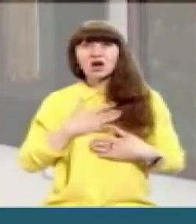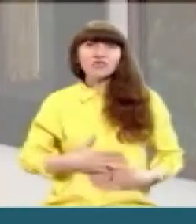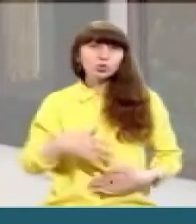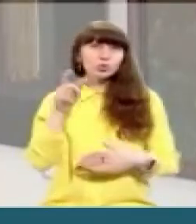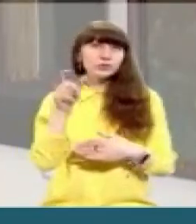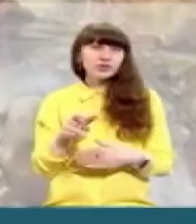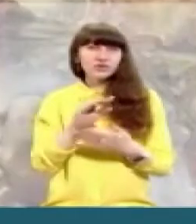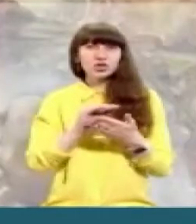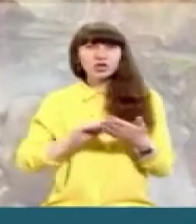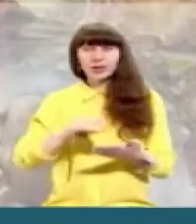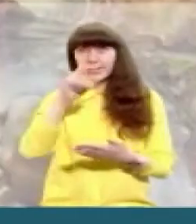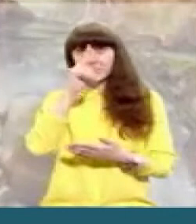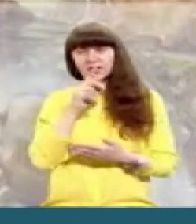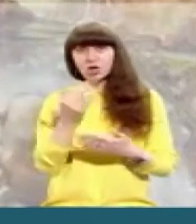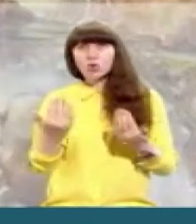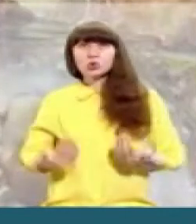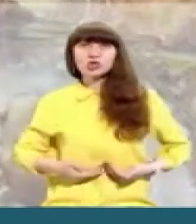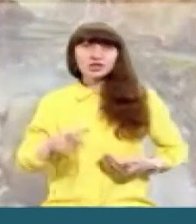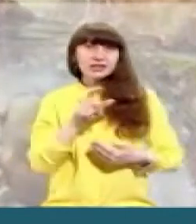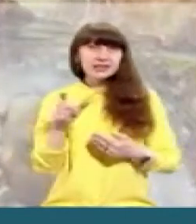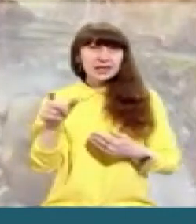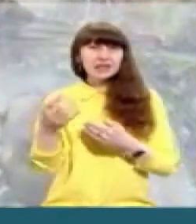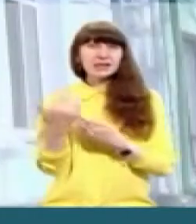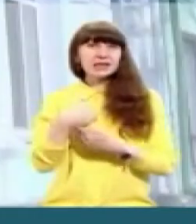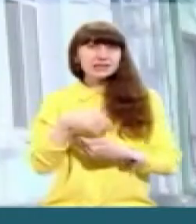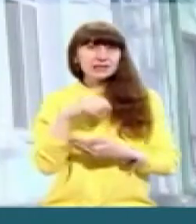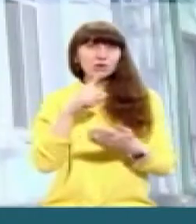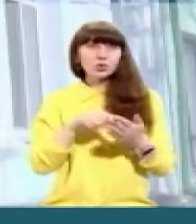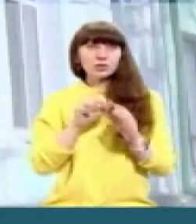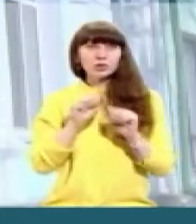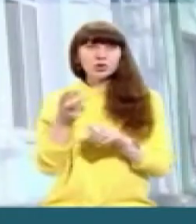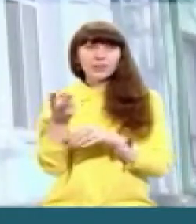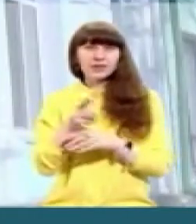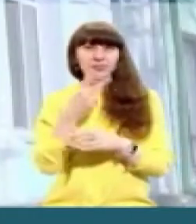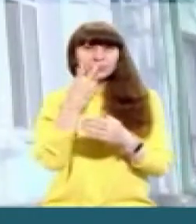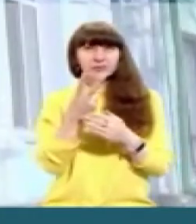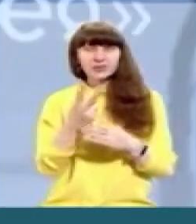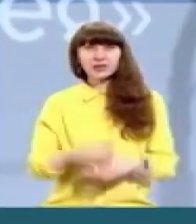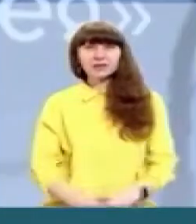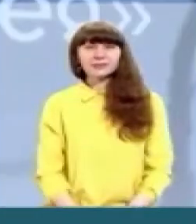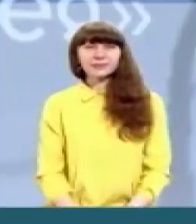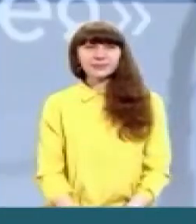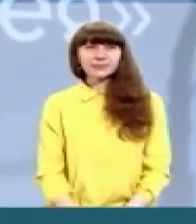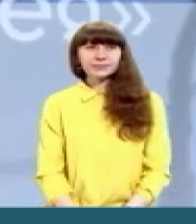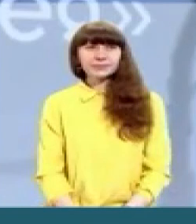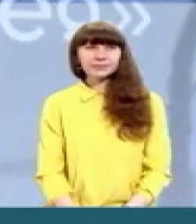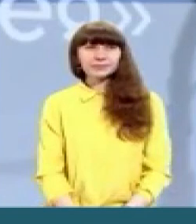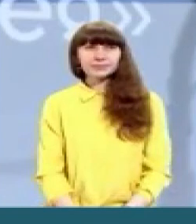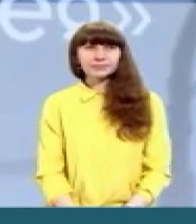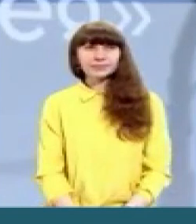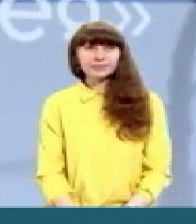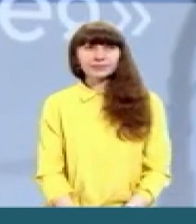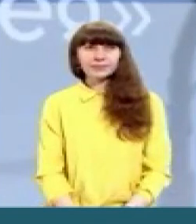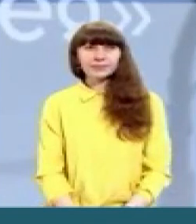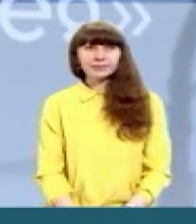в течение месяца у жителей и гостей города будет возможность ознакомиться с выставкой и окунуться в мир прекрасного а у мужчины маккензи нова ужасен